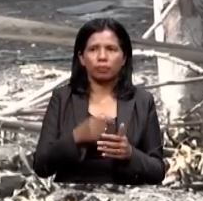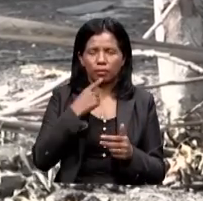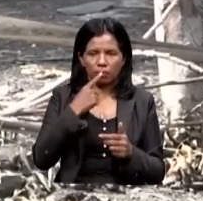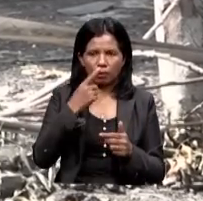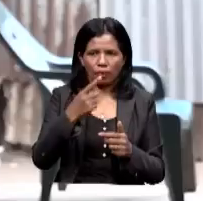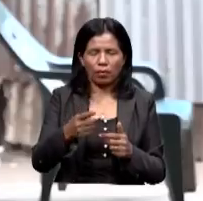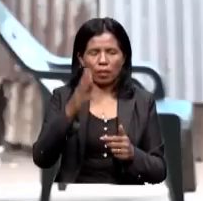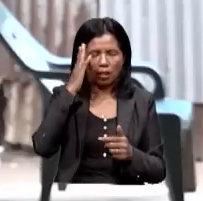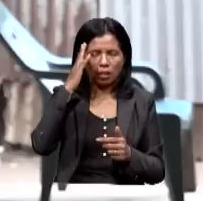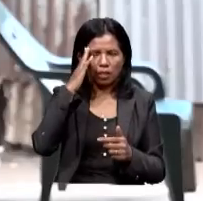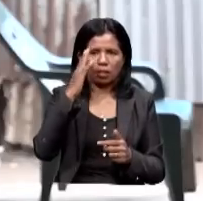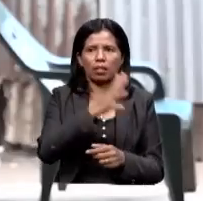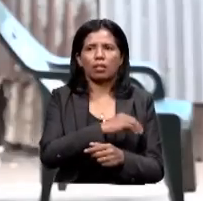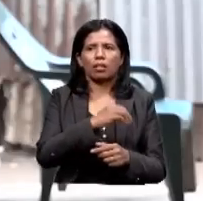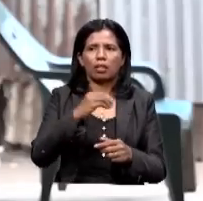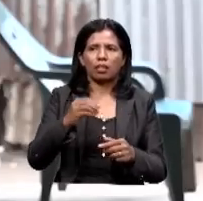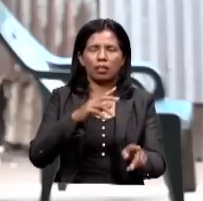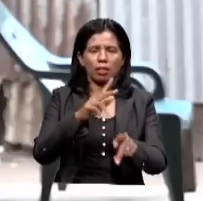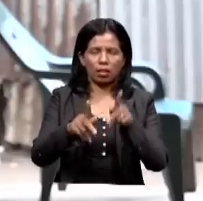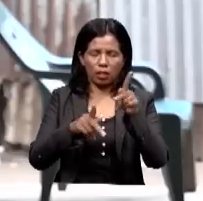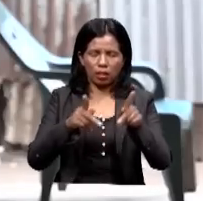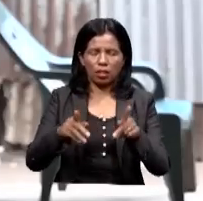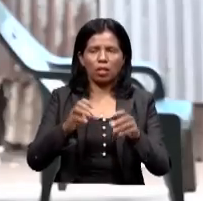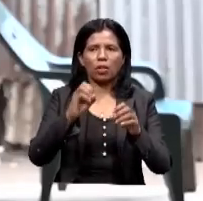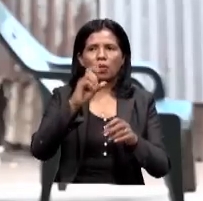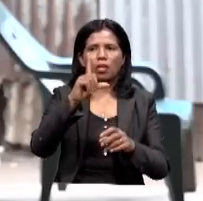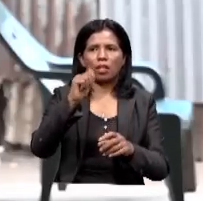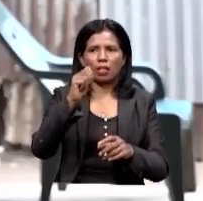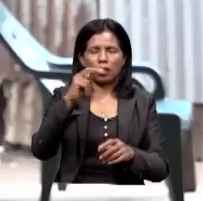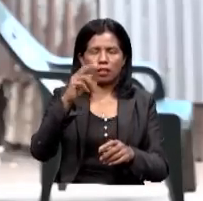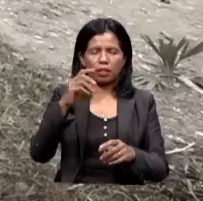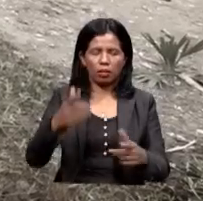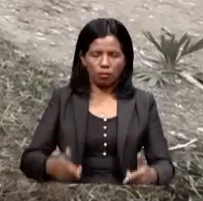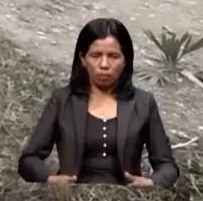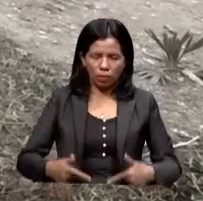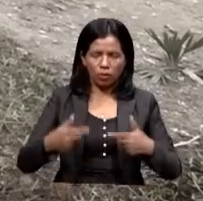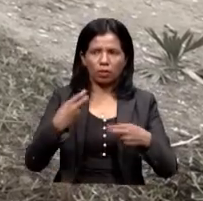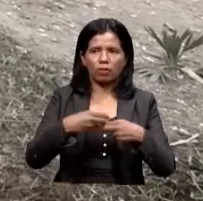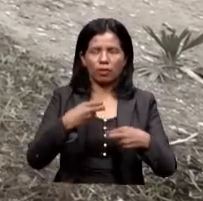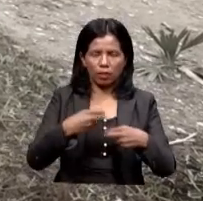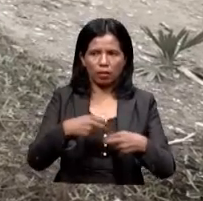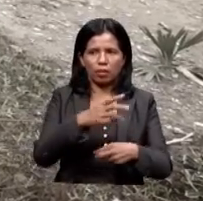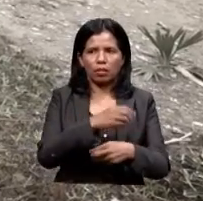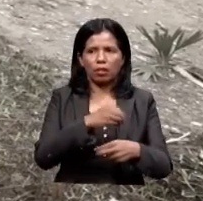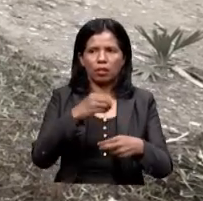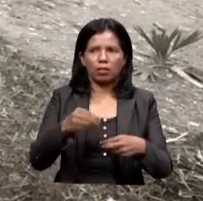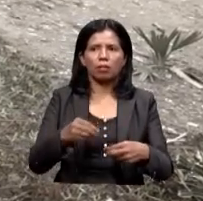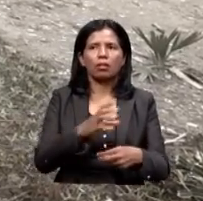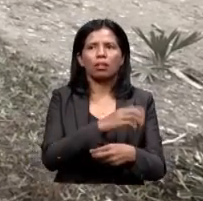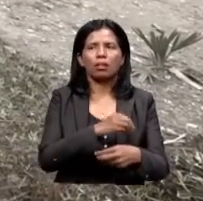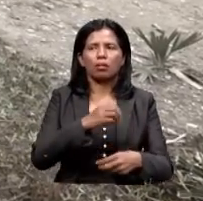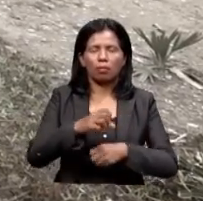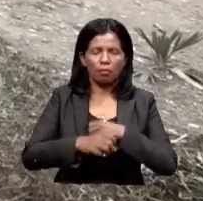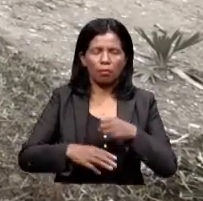Rodriguez reconhece katak nia komunidade Olandino Morris Josu Sarduni. Nune, Olandino mos sofre